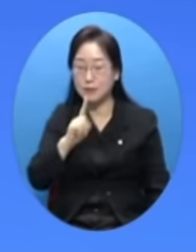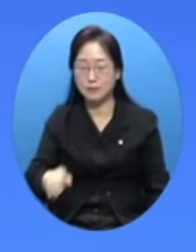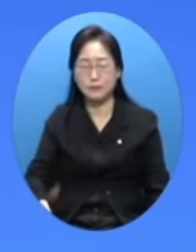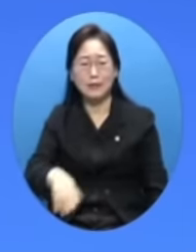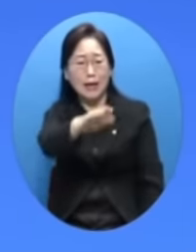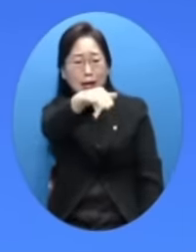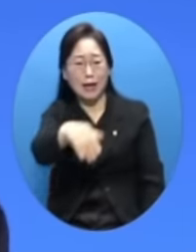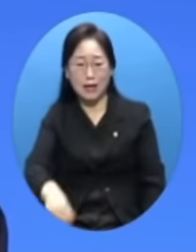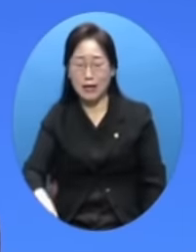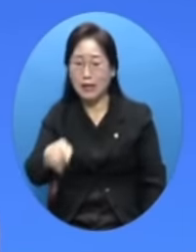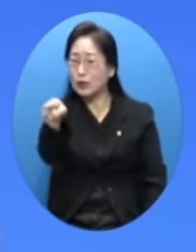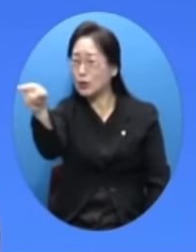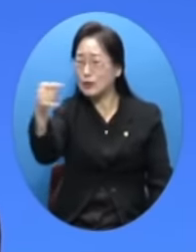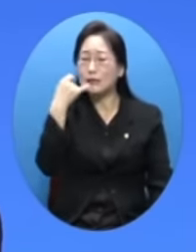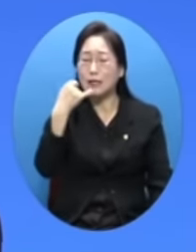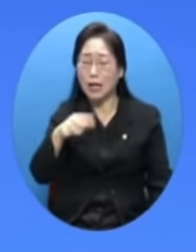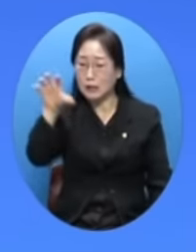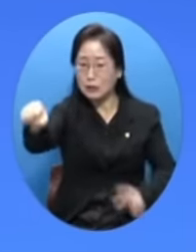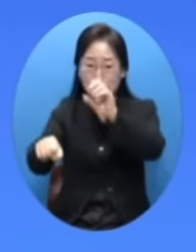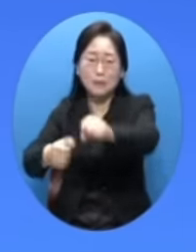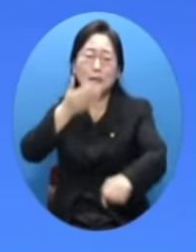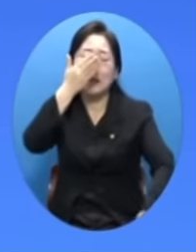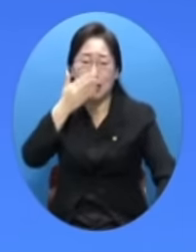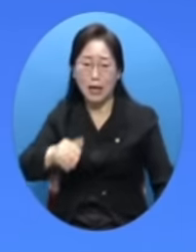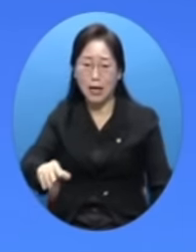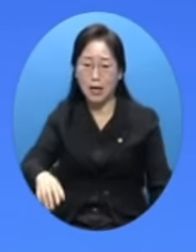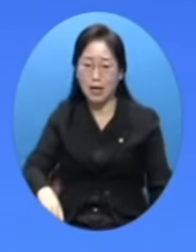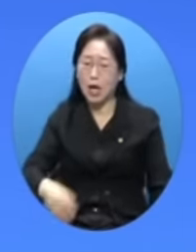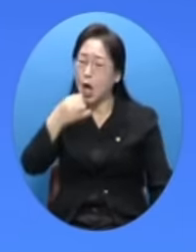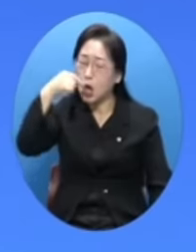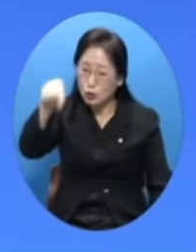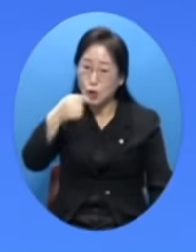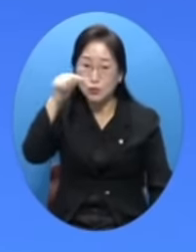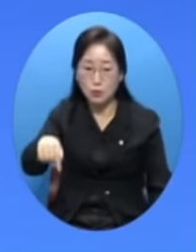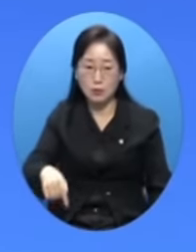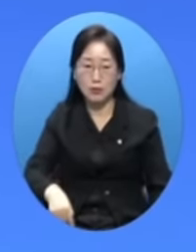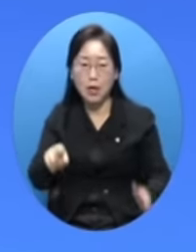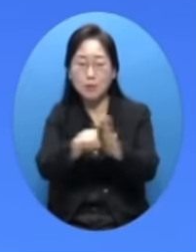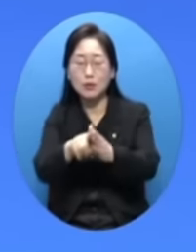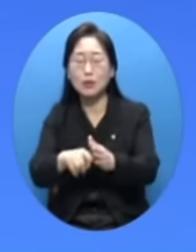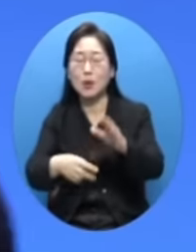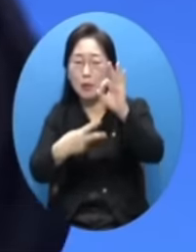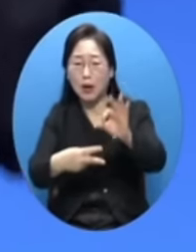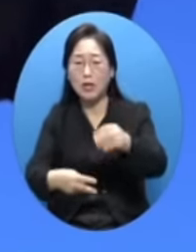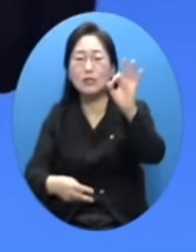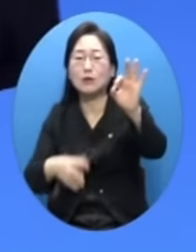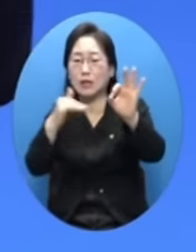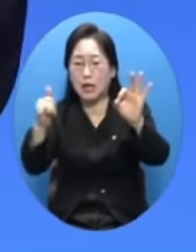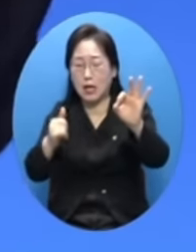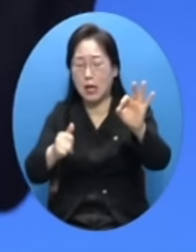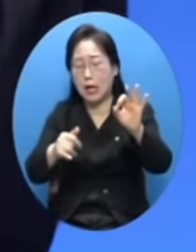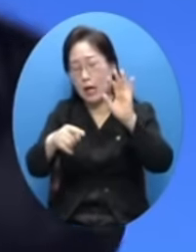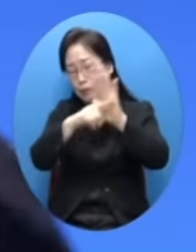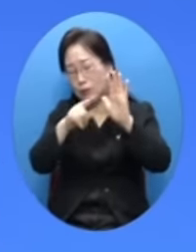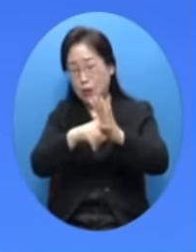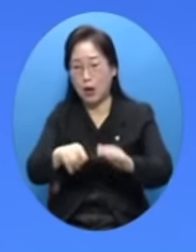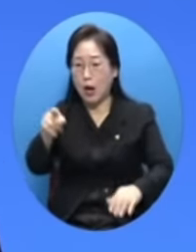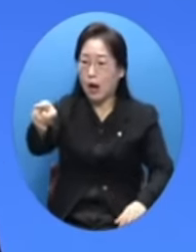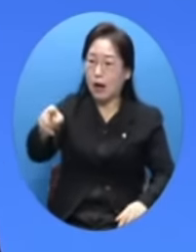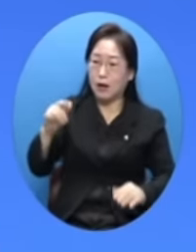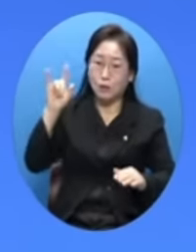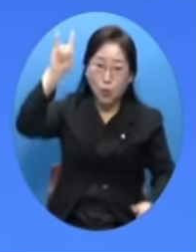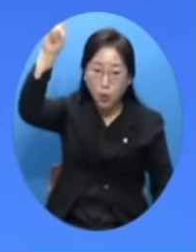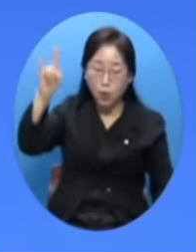들어가서 그들을 점령합니다 믿음이 없는 열명의 저자권 부정적인 복을 합니다 그들은 기골이 크고 거인